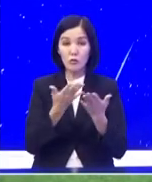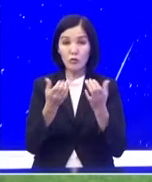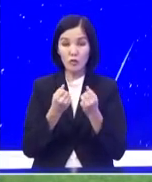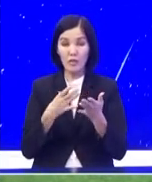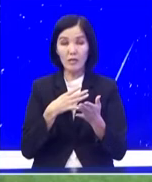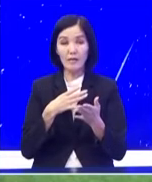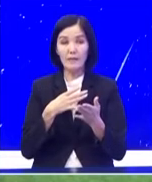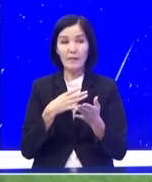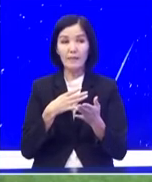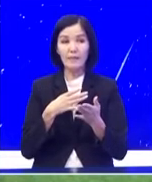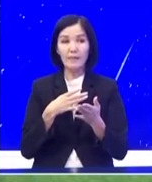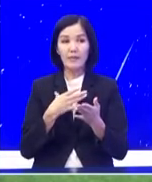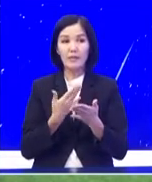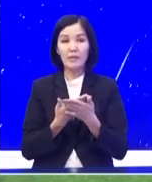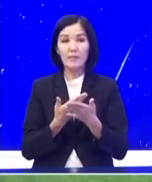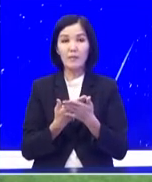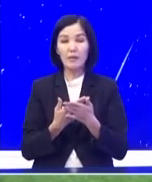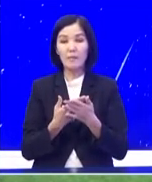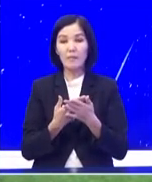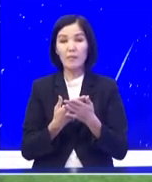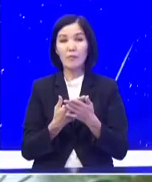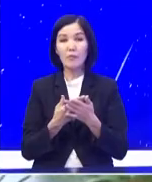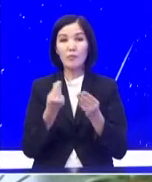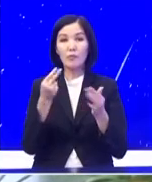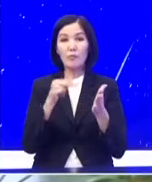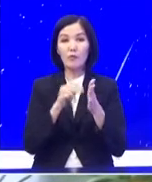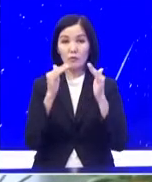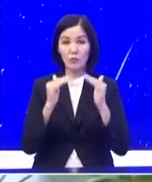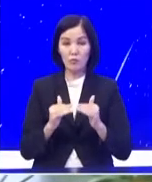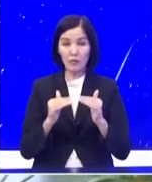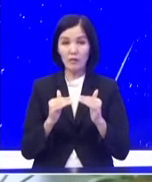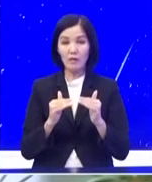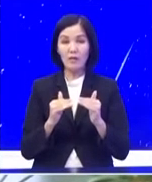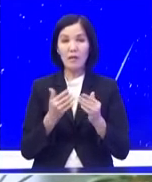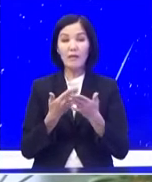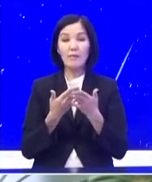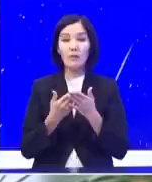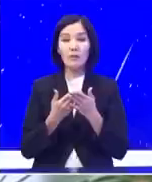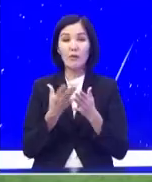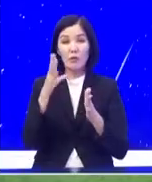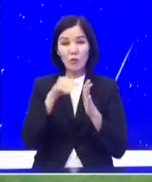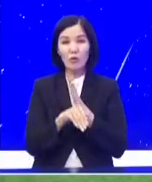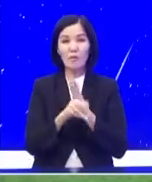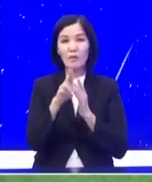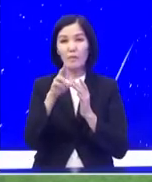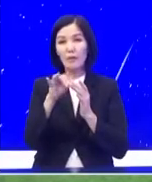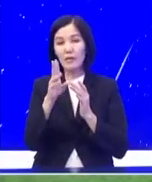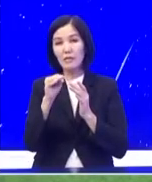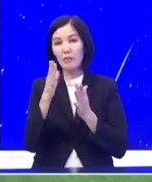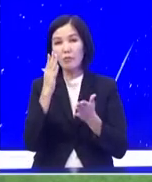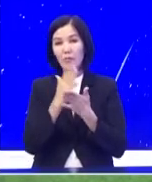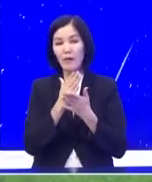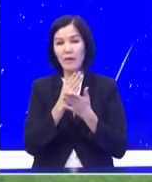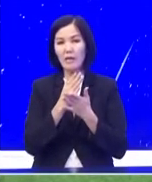аспирин бағасы басқасына қарағанда сәл төмендеу. Құрамында парацетамол бар, қатар дәрілер өте көп.